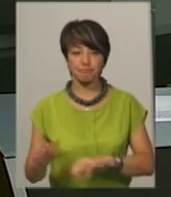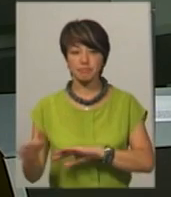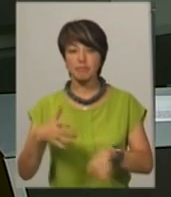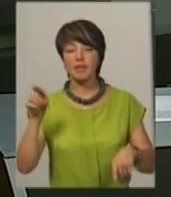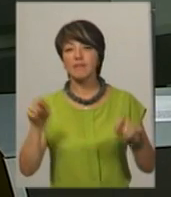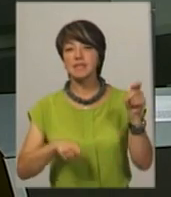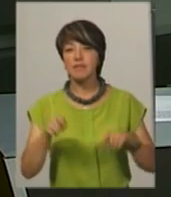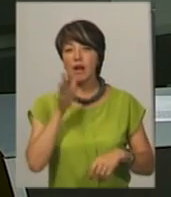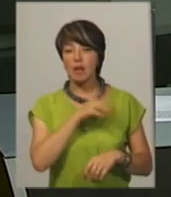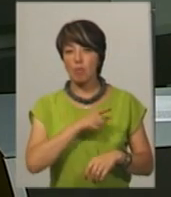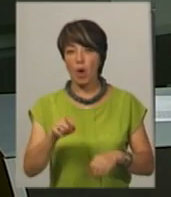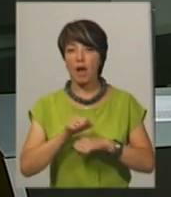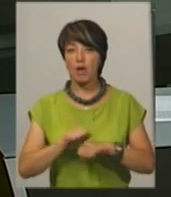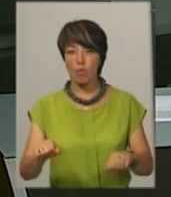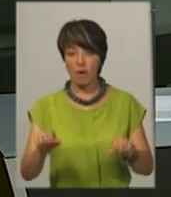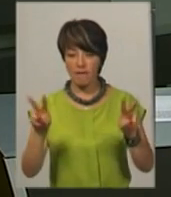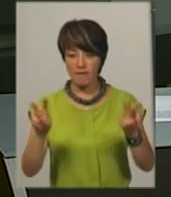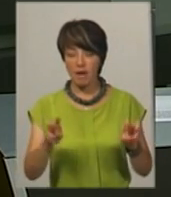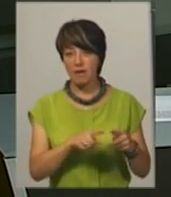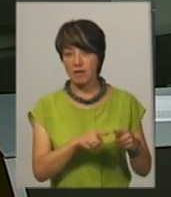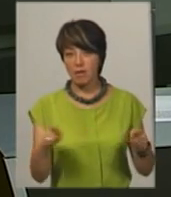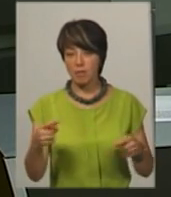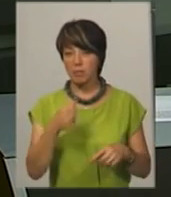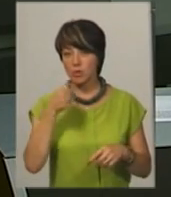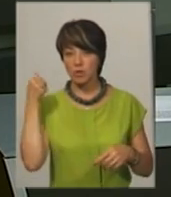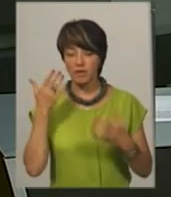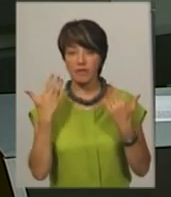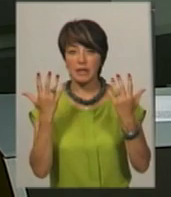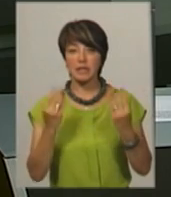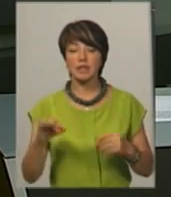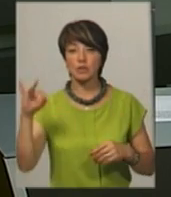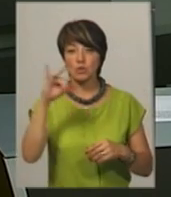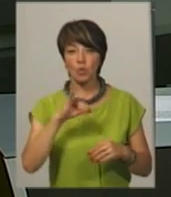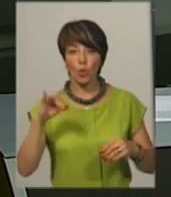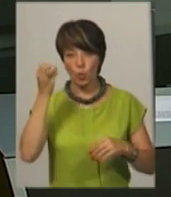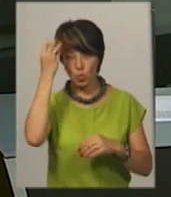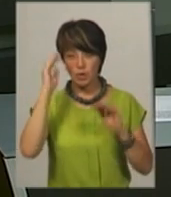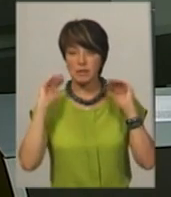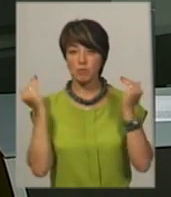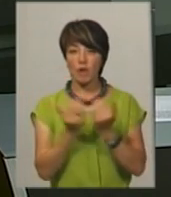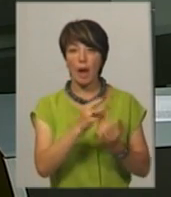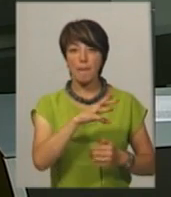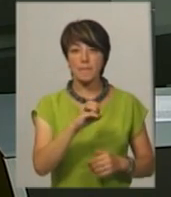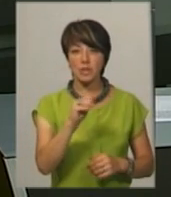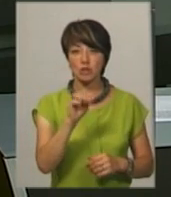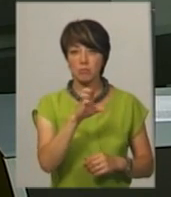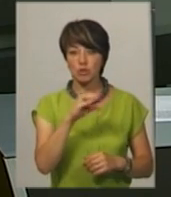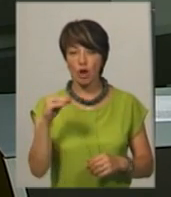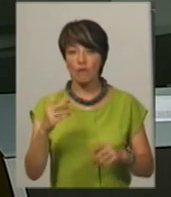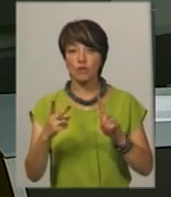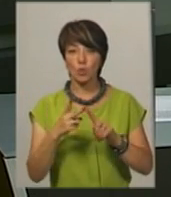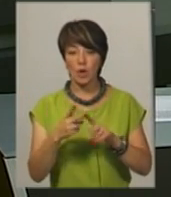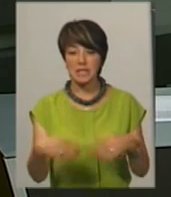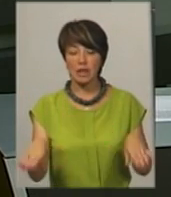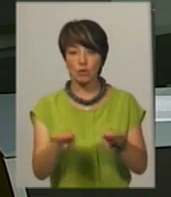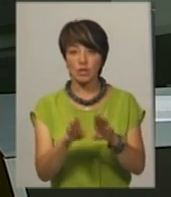Фестиваль «Епоха героїв» відбувався протягом минулих вихідних у Державному історико-культурному заповіднику Межибіж. У другий заключний день